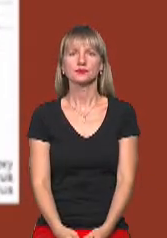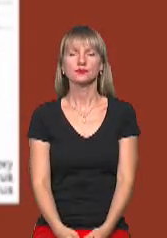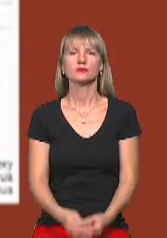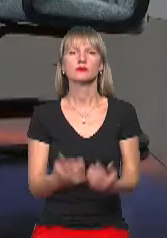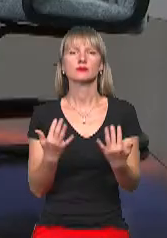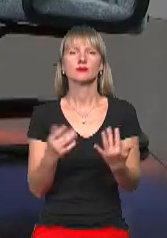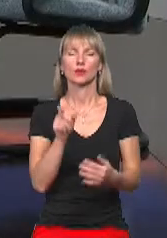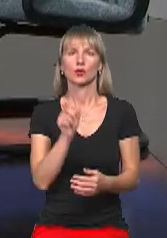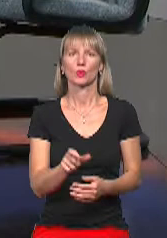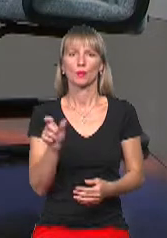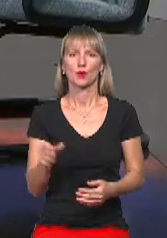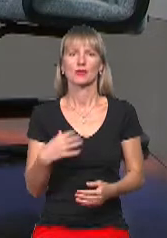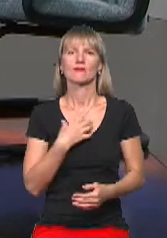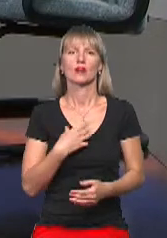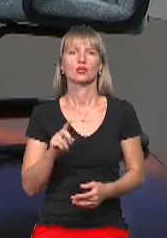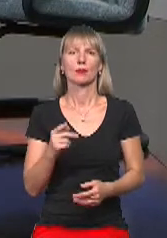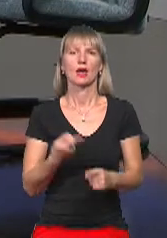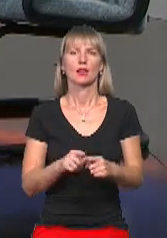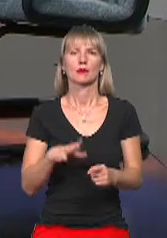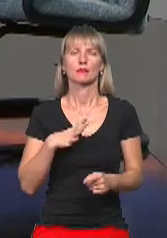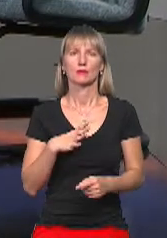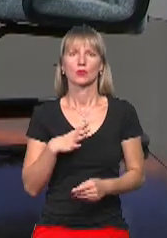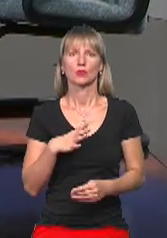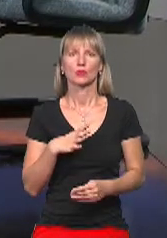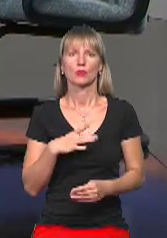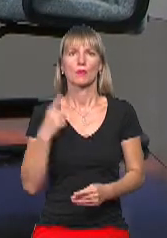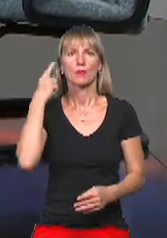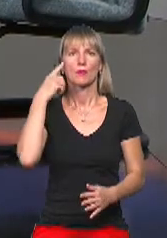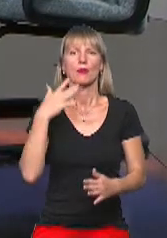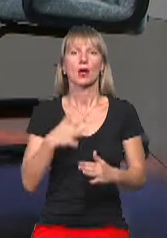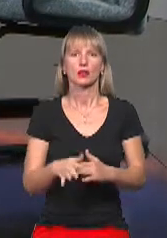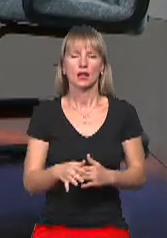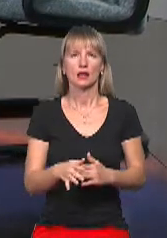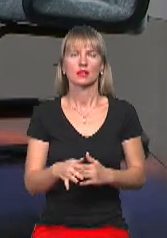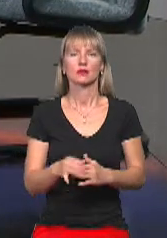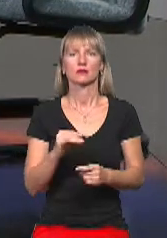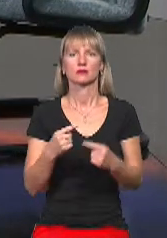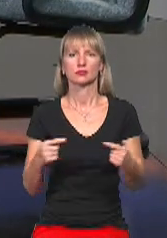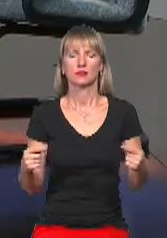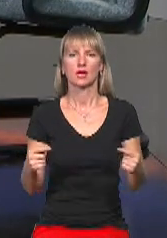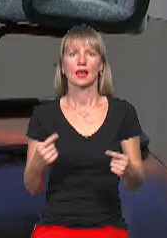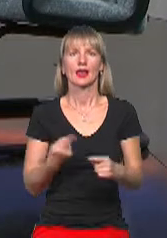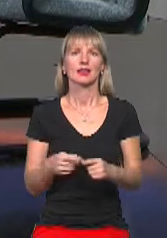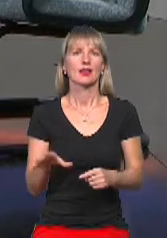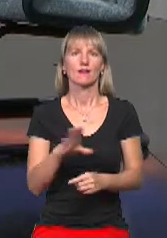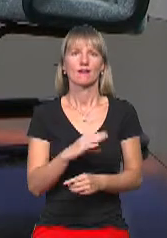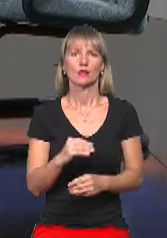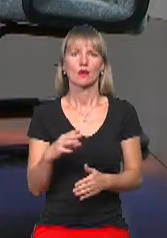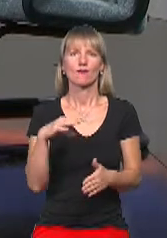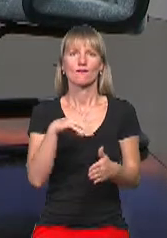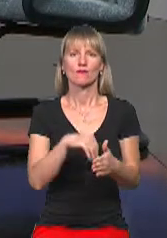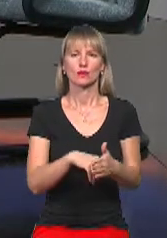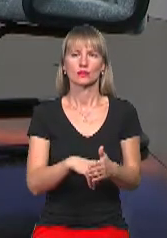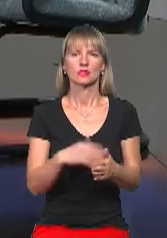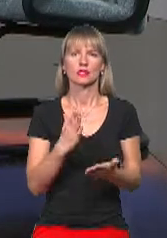поскольку громаді важно, щоб це було все в понятне і так далі, так, да. Так, вот, это все вводится, ну, как бы